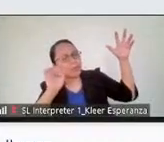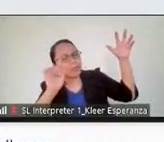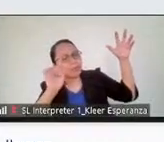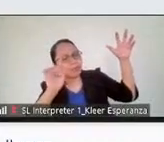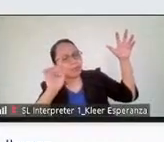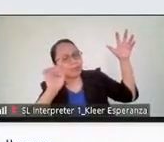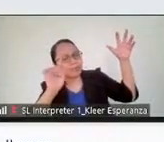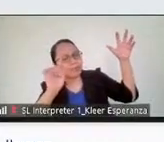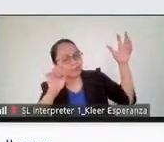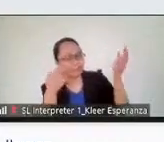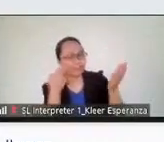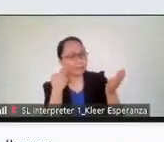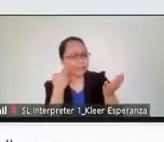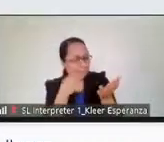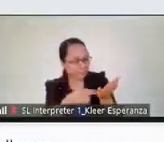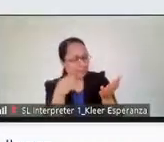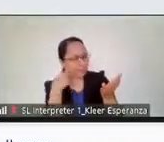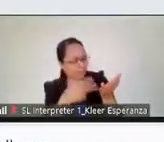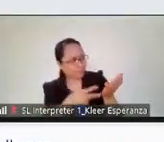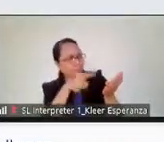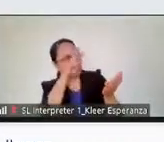Mang talyaw mang itudo.